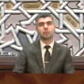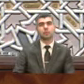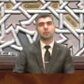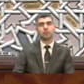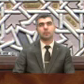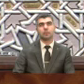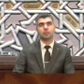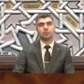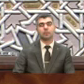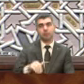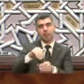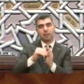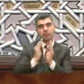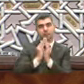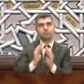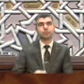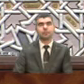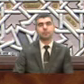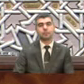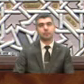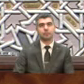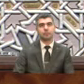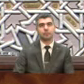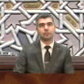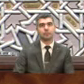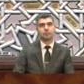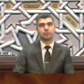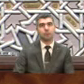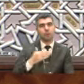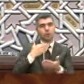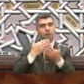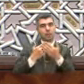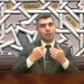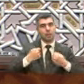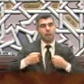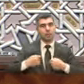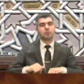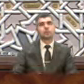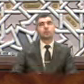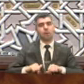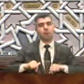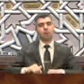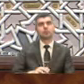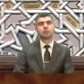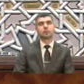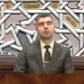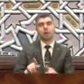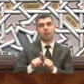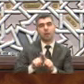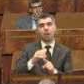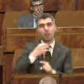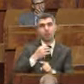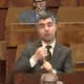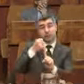فريق العدالة والتنمية، تفضلوا السيد النائب المحترم. شكرا السيد الرئيس، السيدة الوزيرة على المجهودات التي